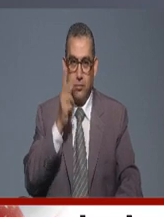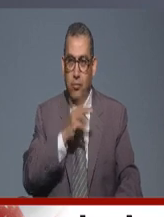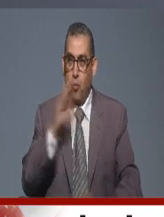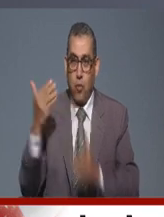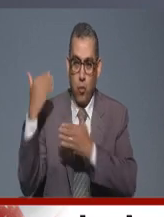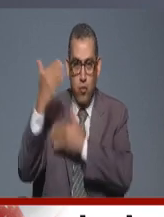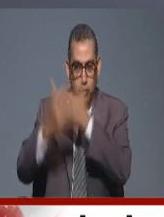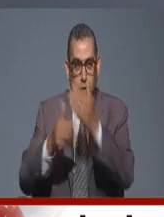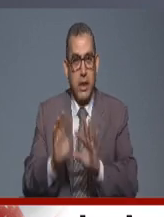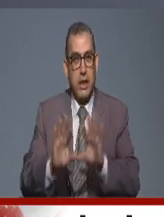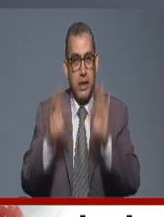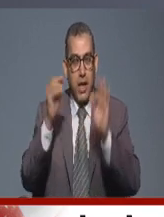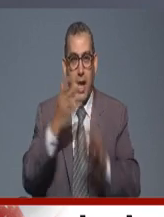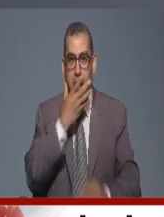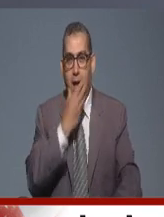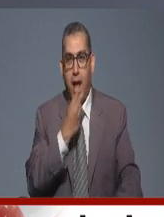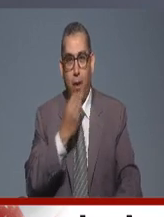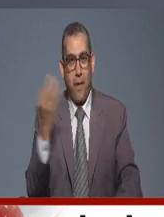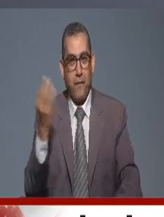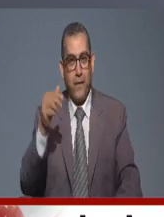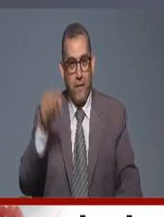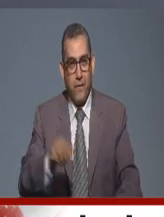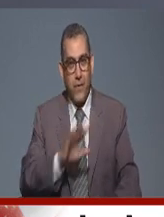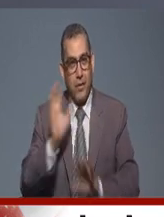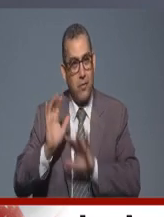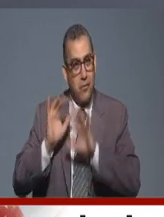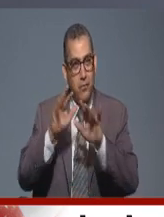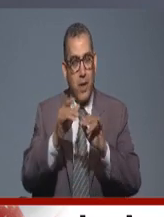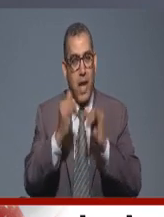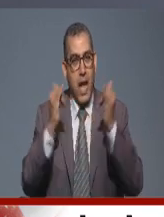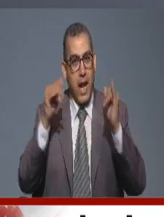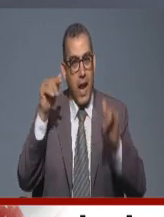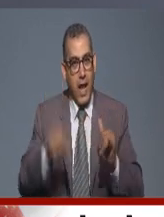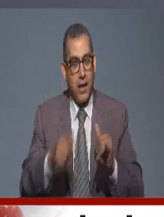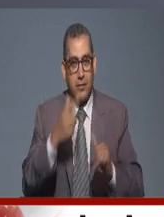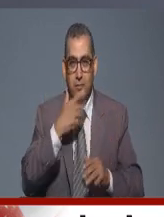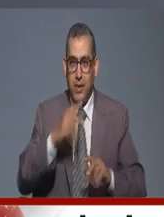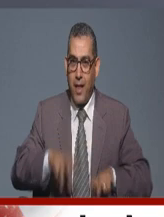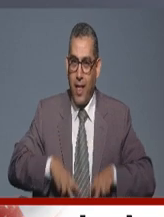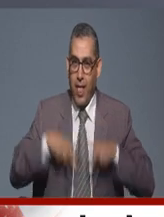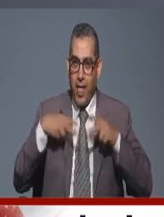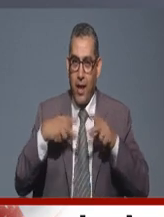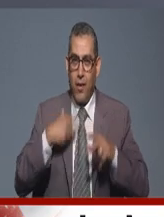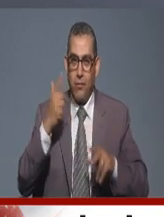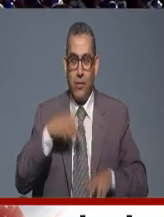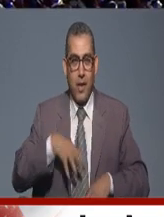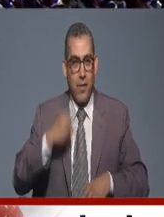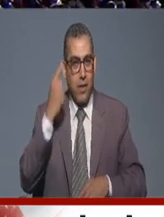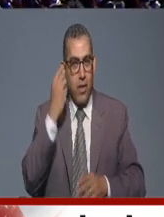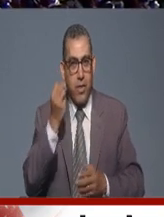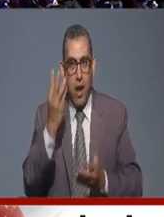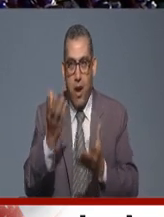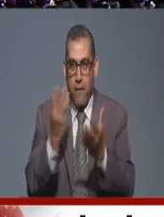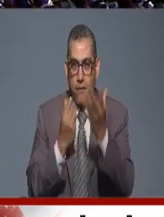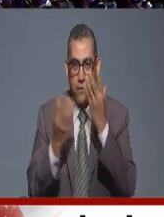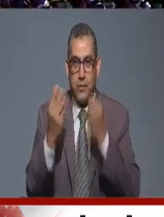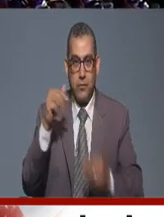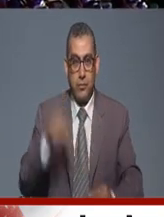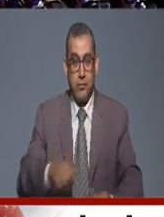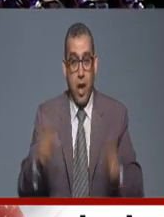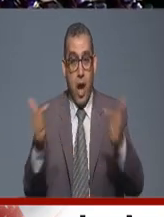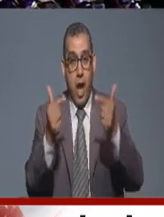الحاجات الحلوه اللي نقدر نروح فيها كرحوت نتسلى ونفهم ونتثقف حرب